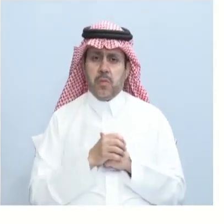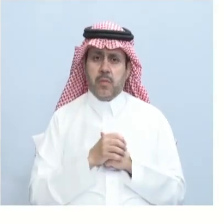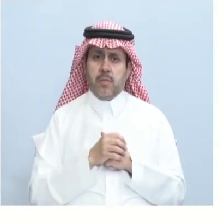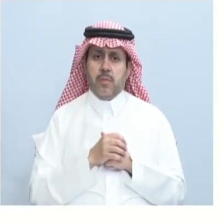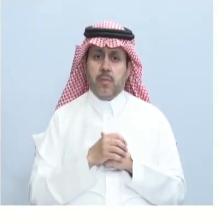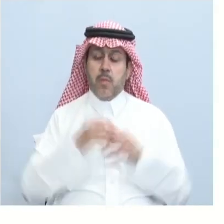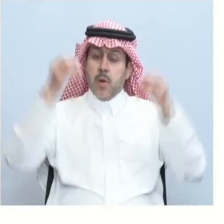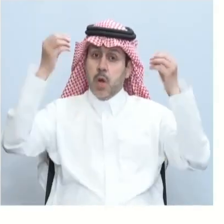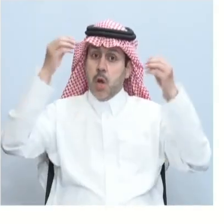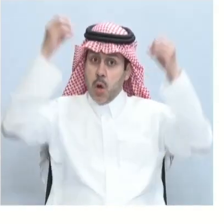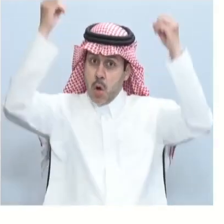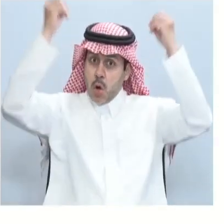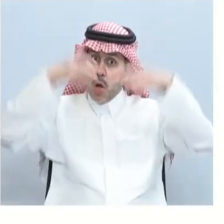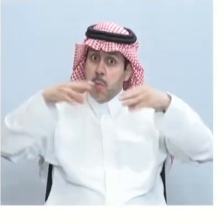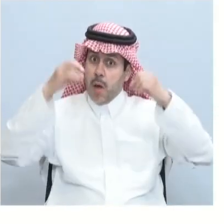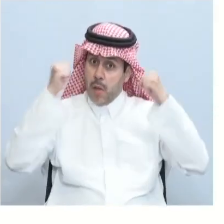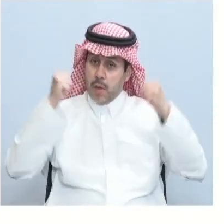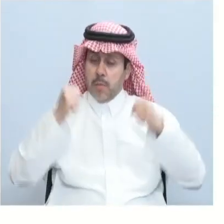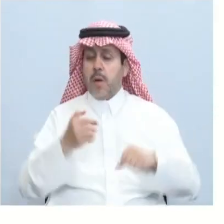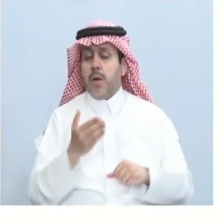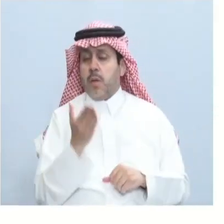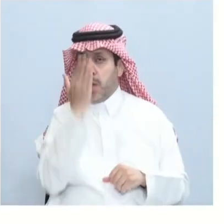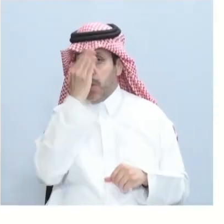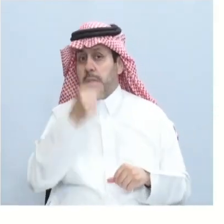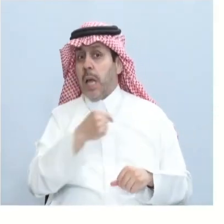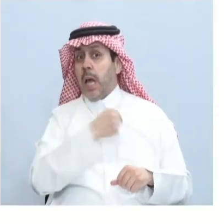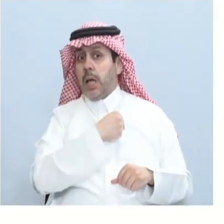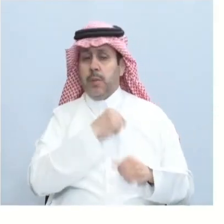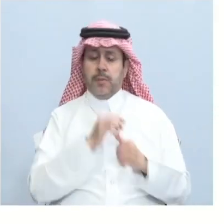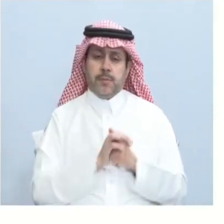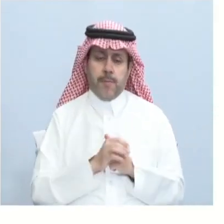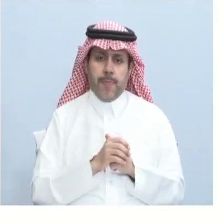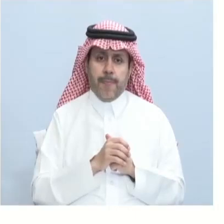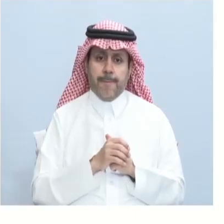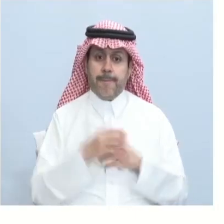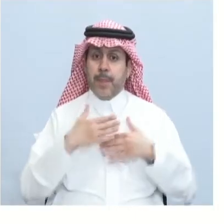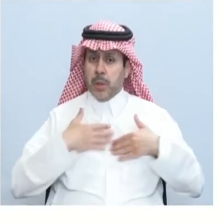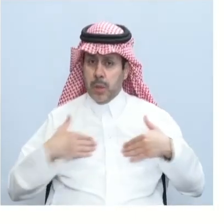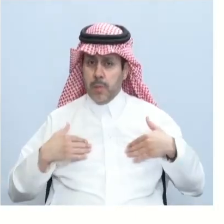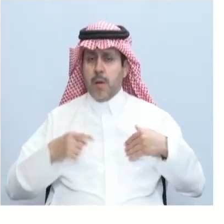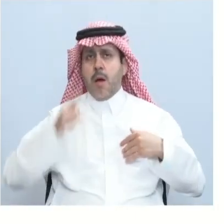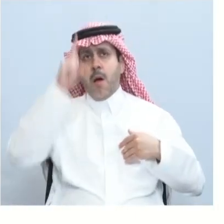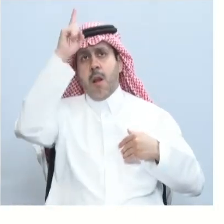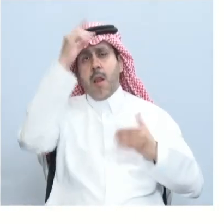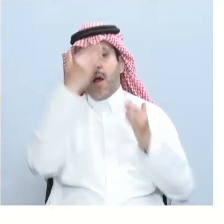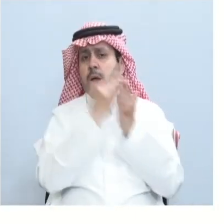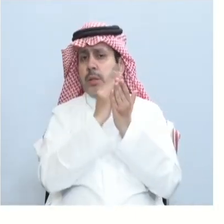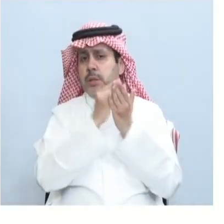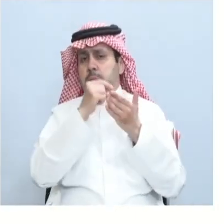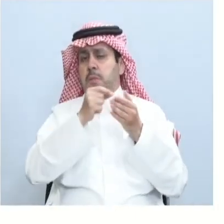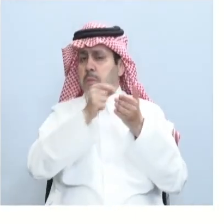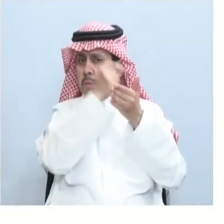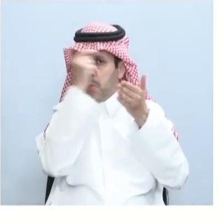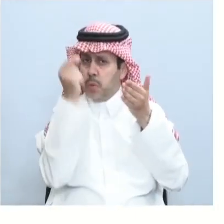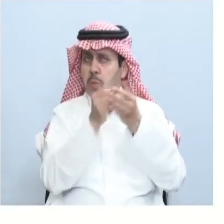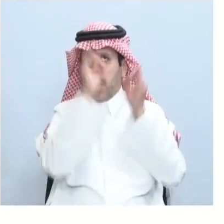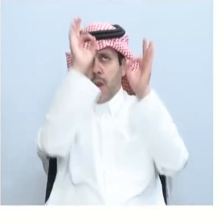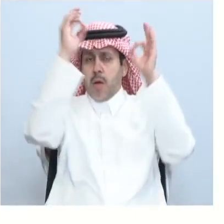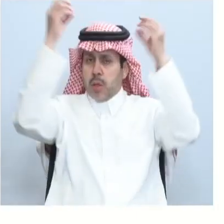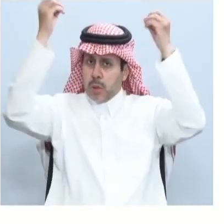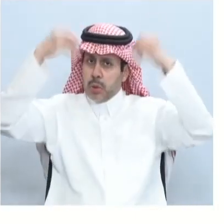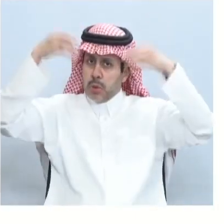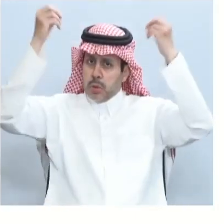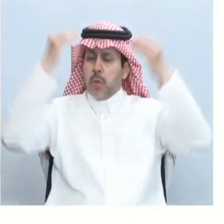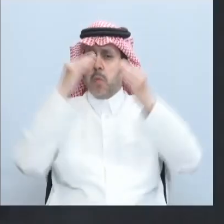فهذه من عبادات القلبيه القناعه والرضا بما قسم له بما قسم له